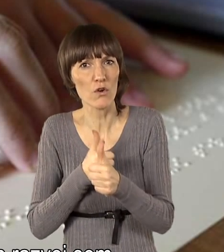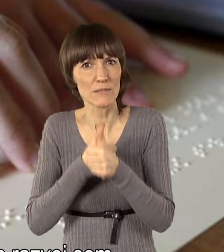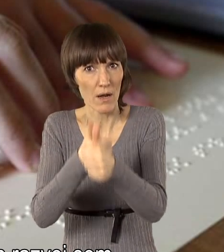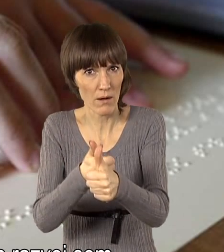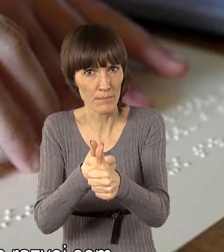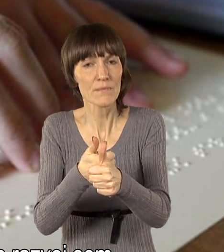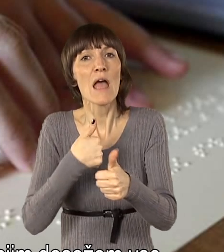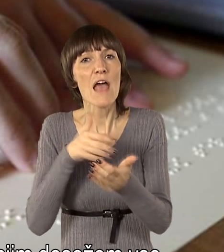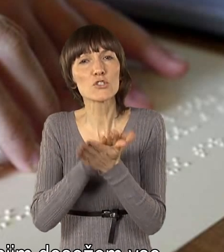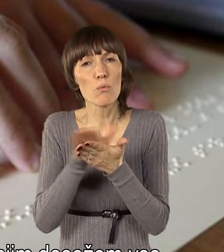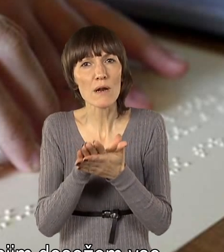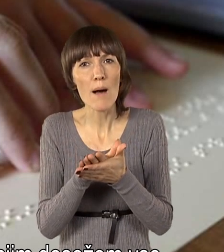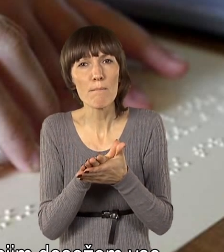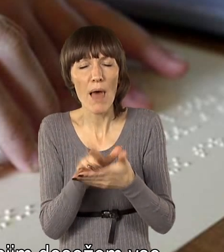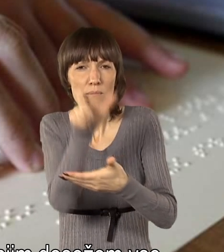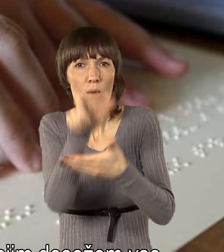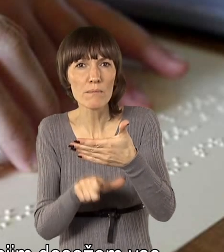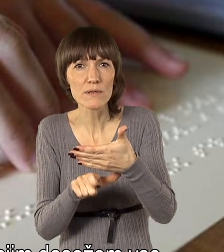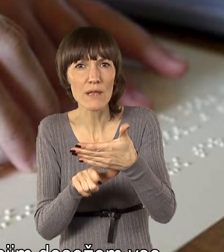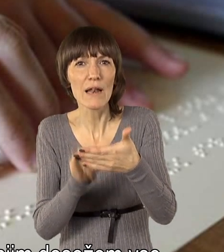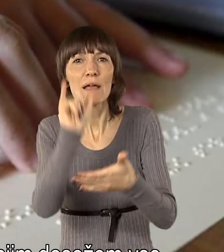ne. Namreč uporabljam iPhone